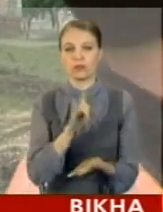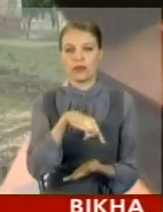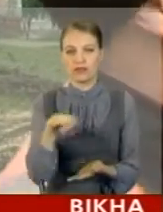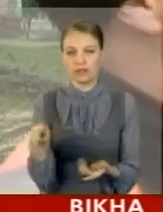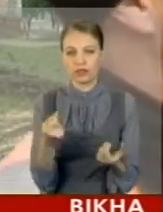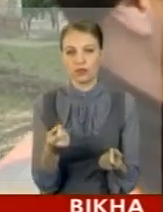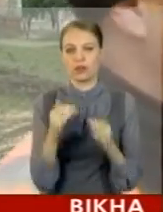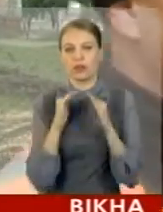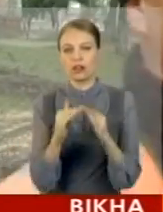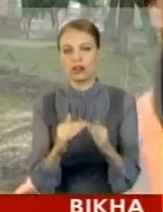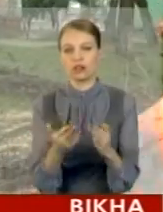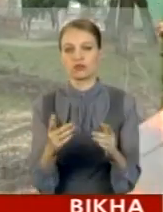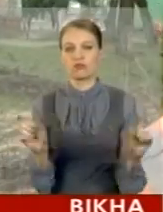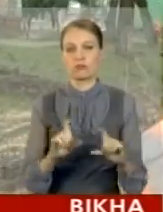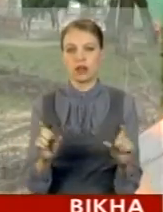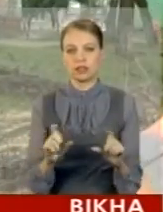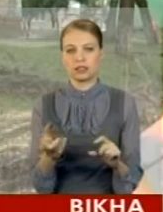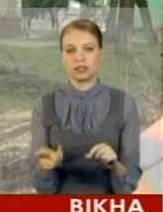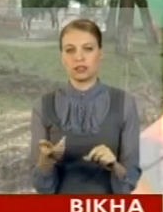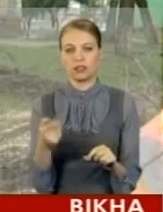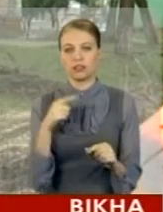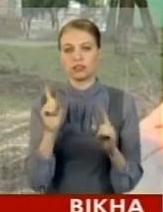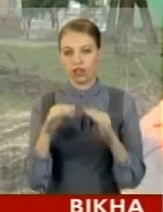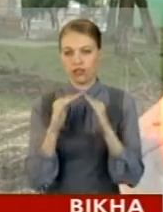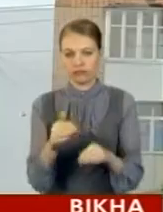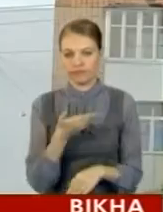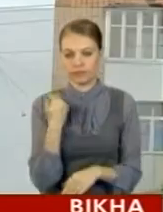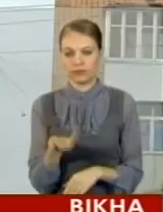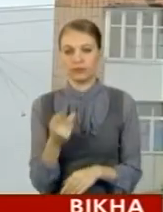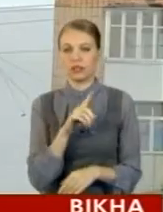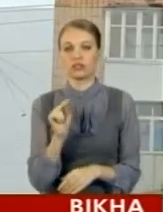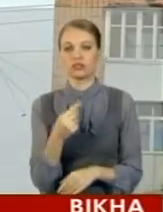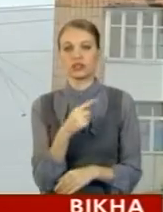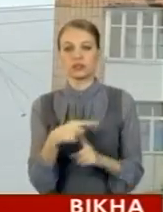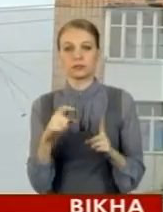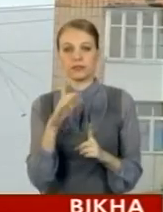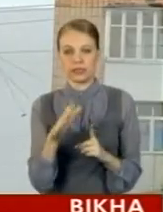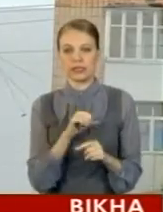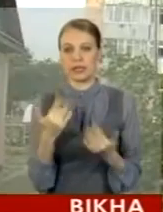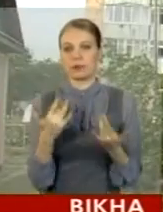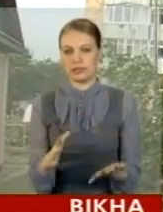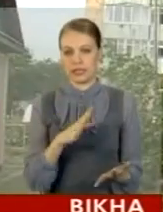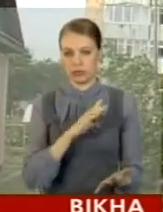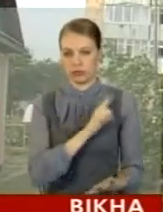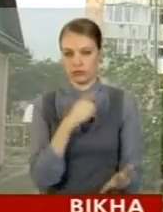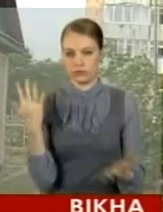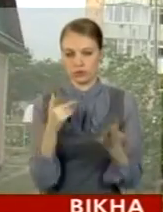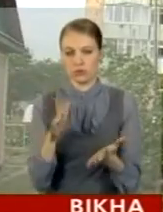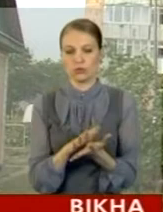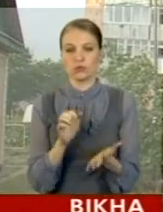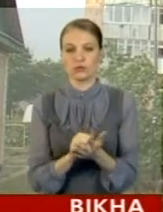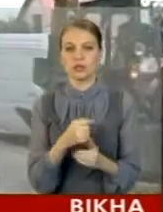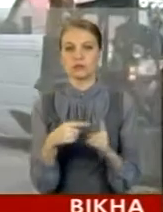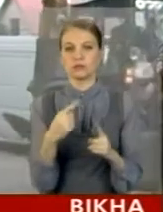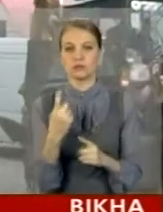трохи, кришу магазина, знесло кришу. За півхвилини, а саме стільки вирував торнадо, він пошкодив